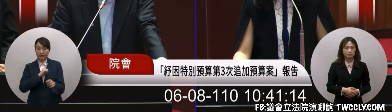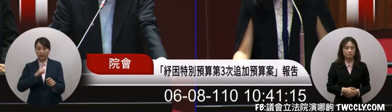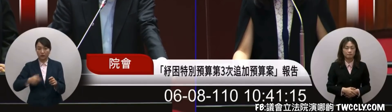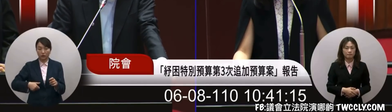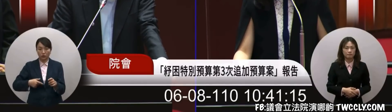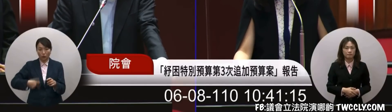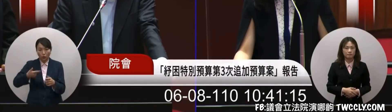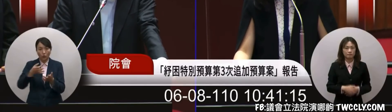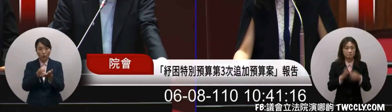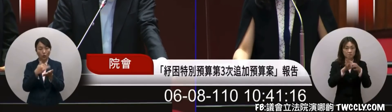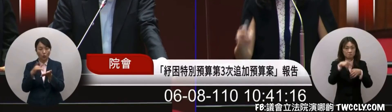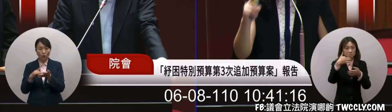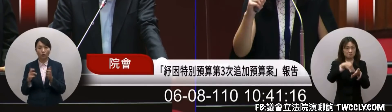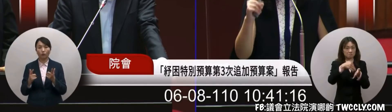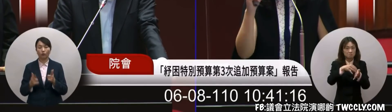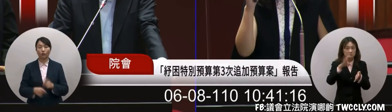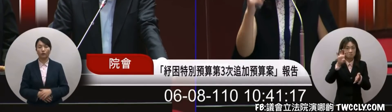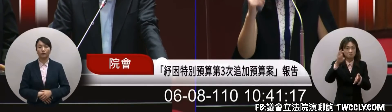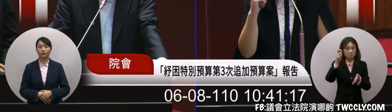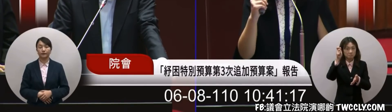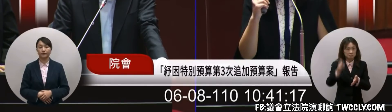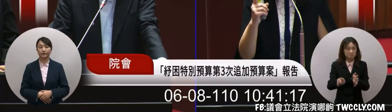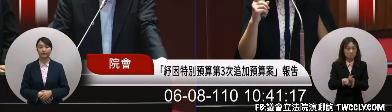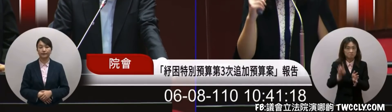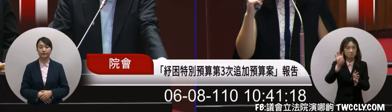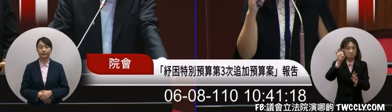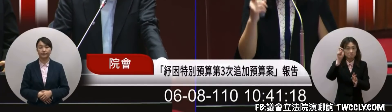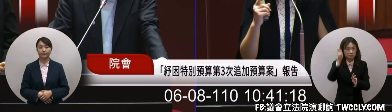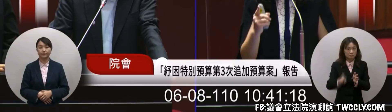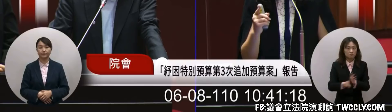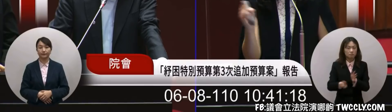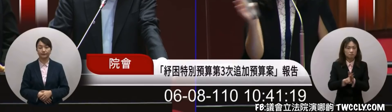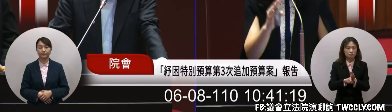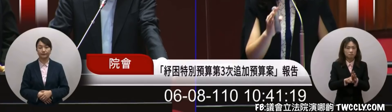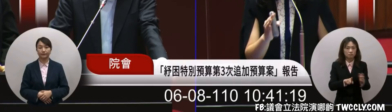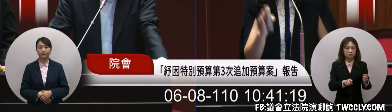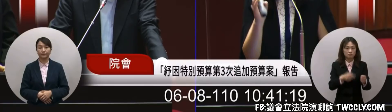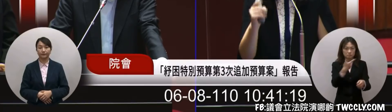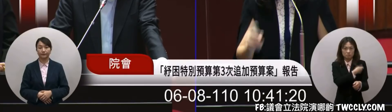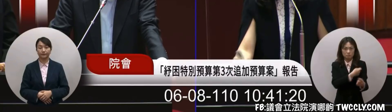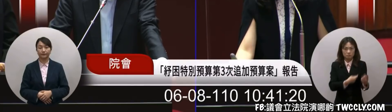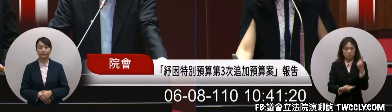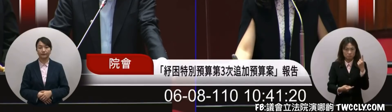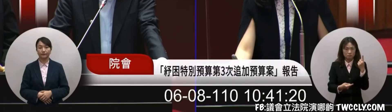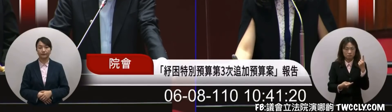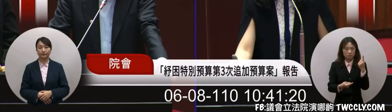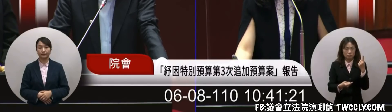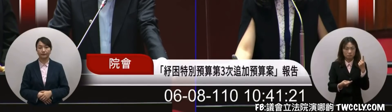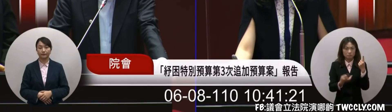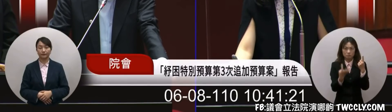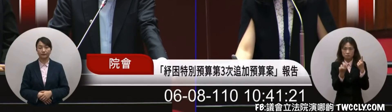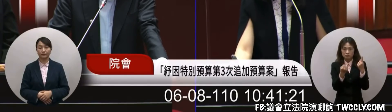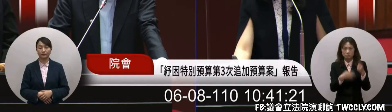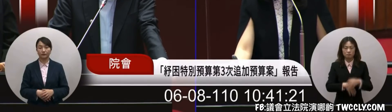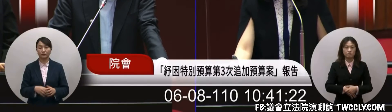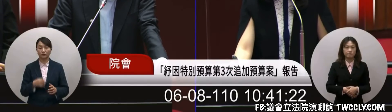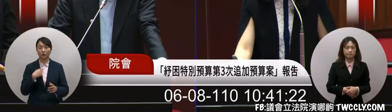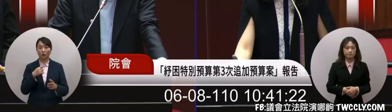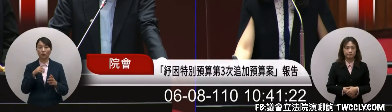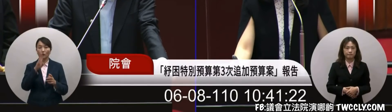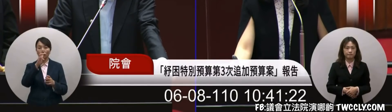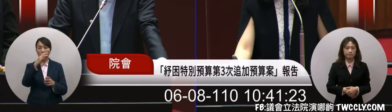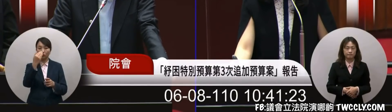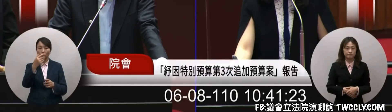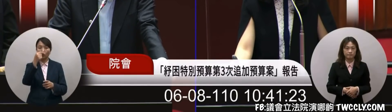所以您在算40亿的时候，你的一剂的成本就是行政的成本，我们不含采购是多少？ 在我们就是以